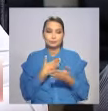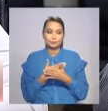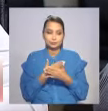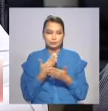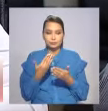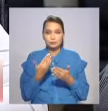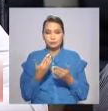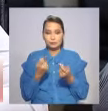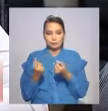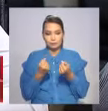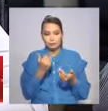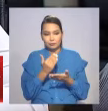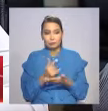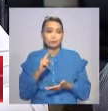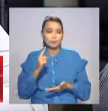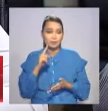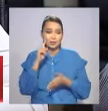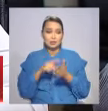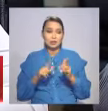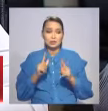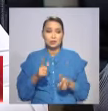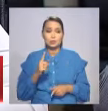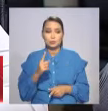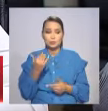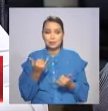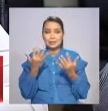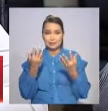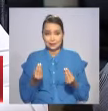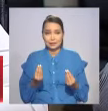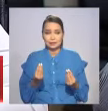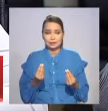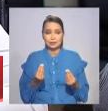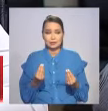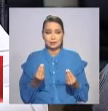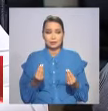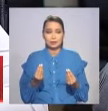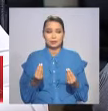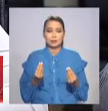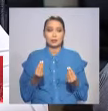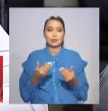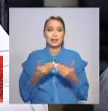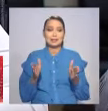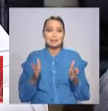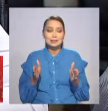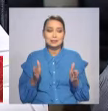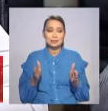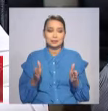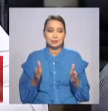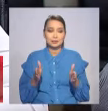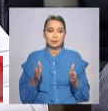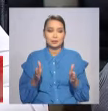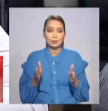саботируется. Происходит это потому, что никому не хочется на сегодняшний день открытости